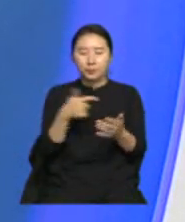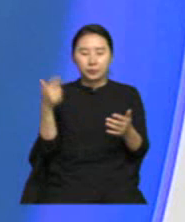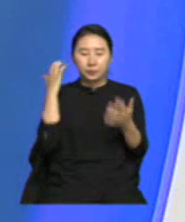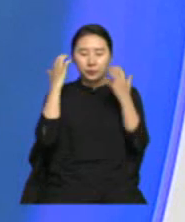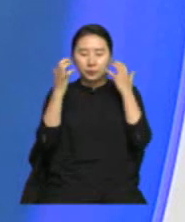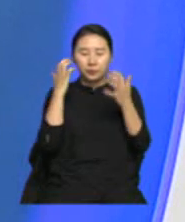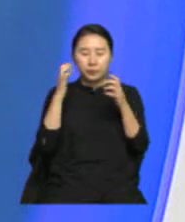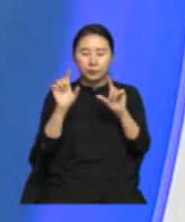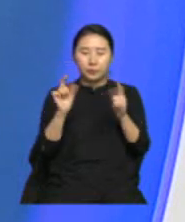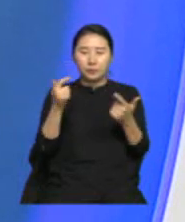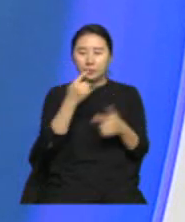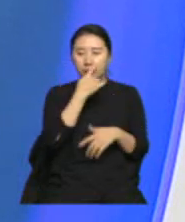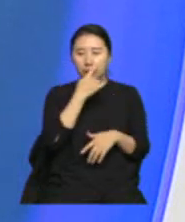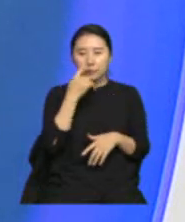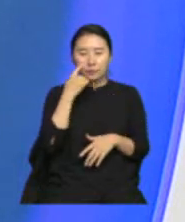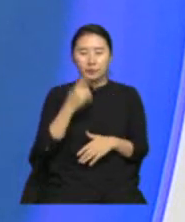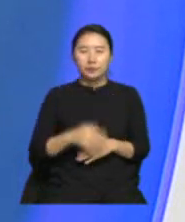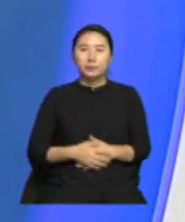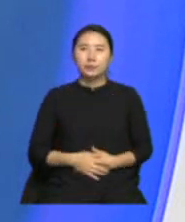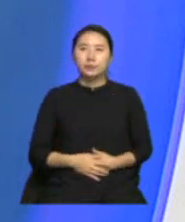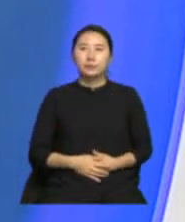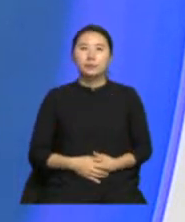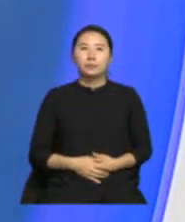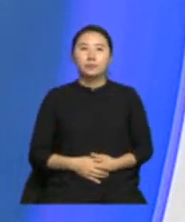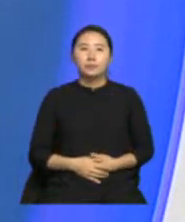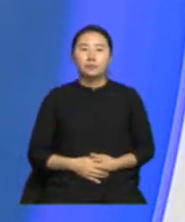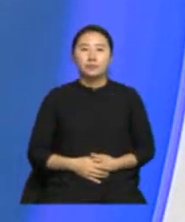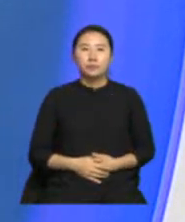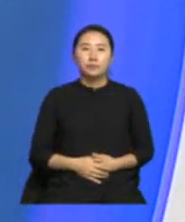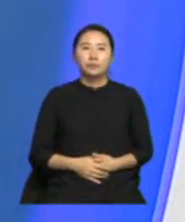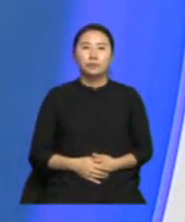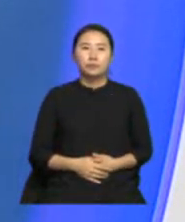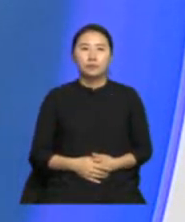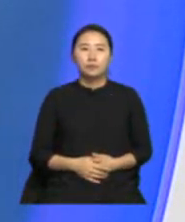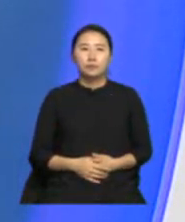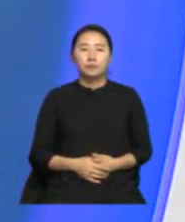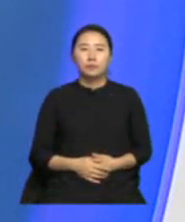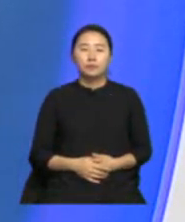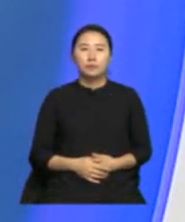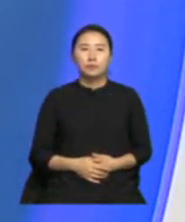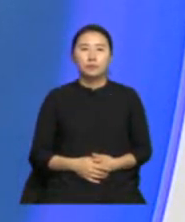복잡했던 것은 아닌지 꼼꼼히 살펴봐야 할 것입니다. 지금까지 클릭 키워드였습니다.